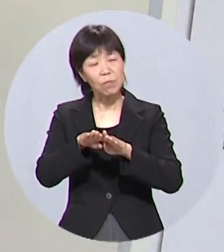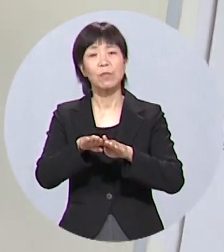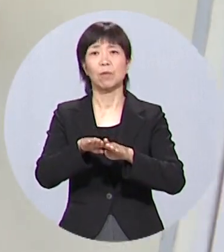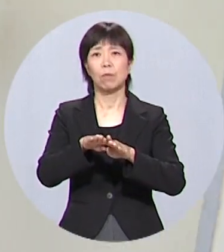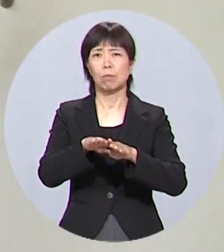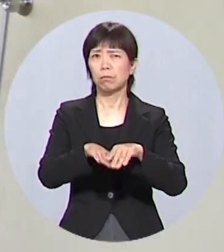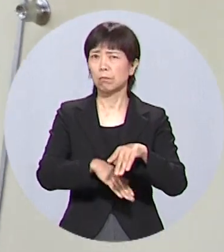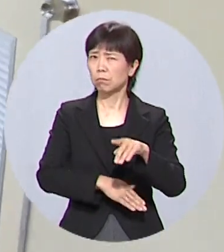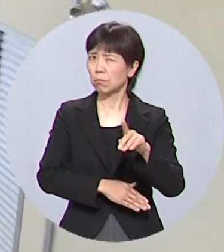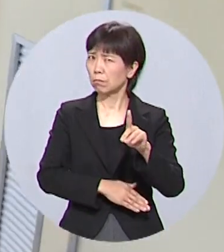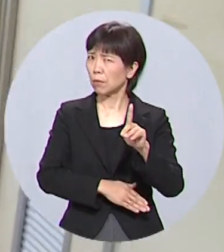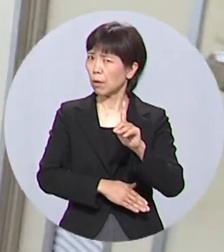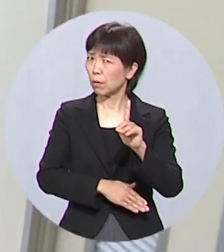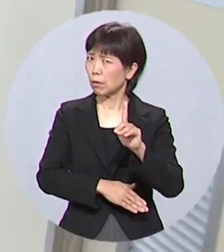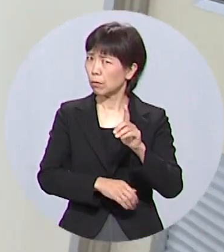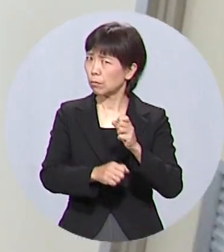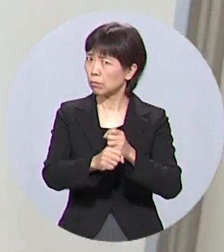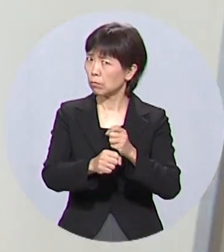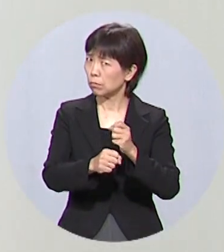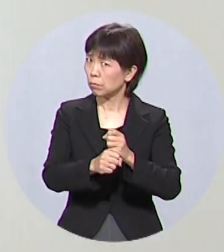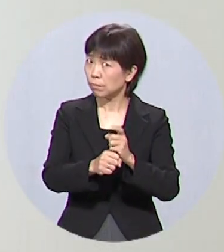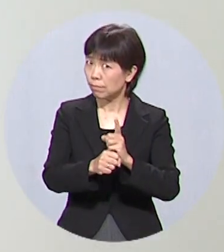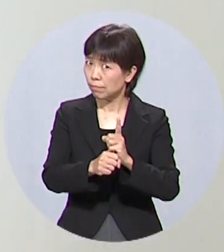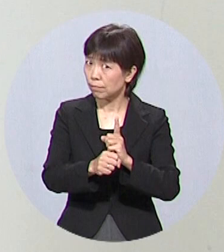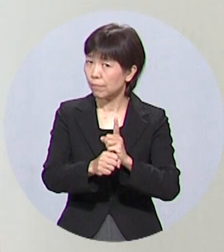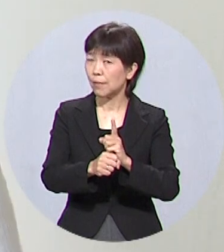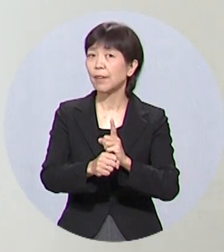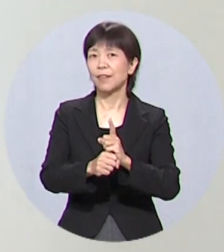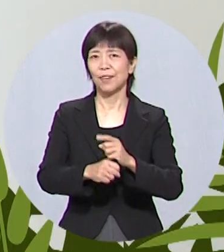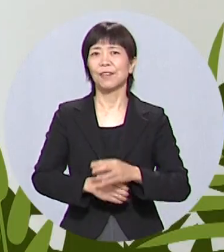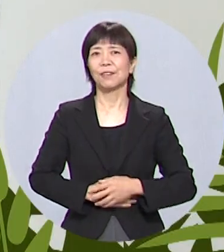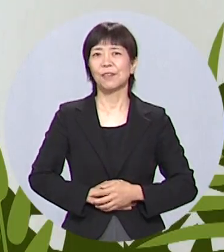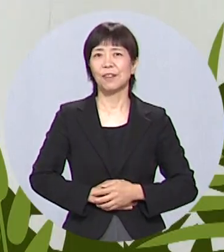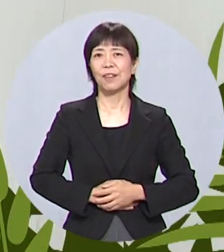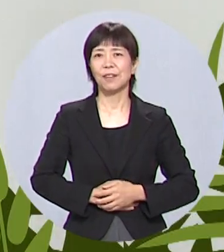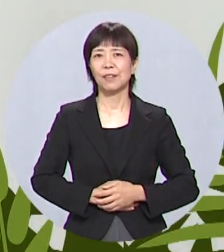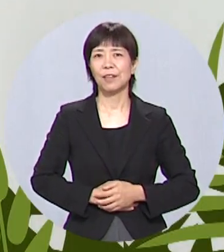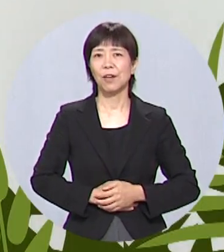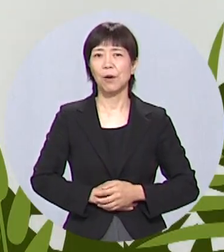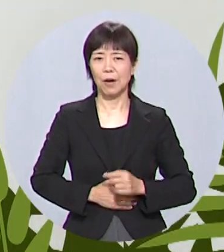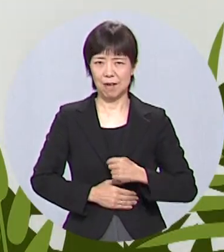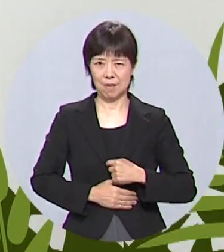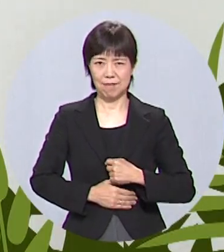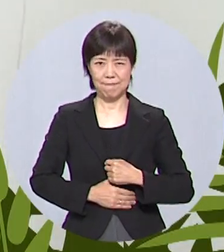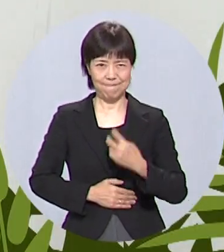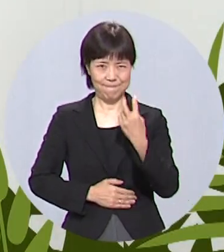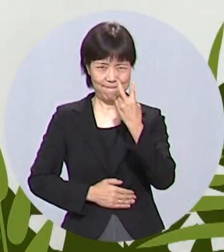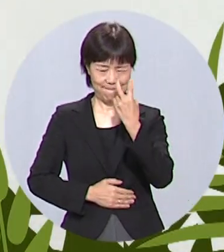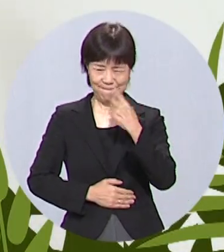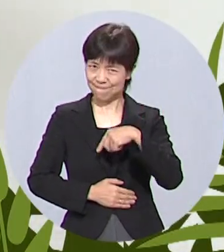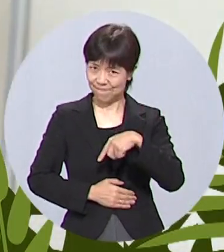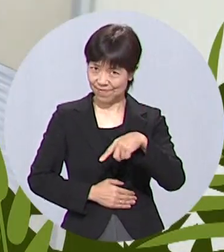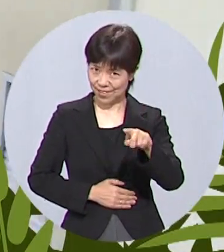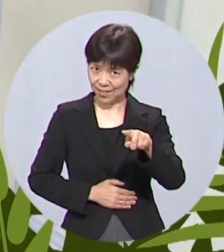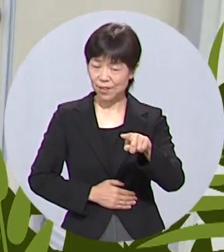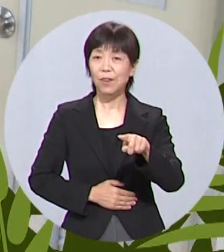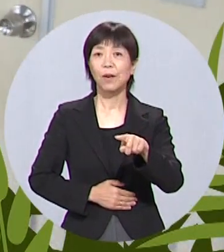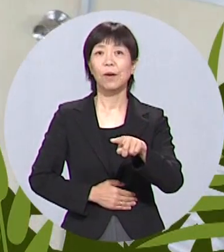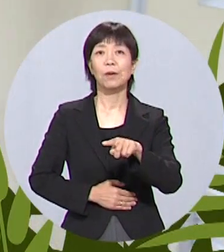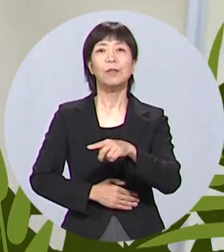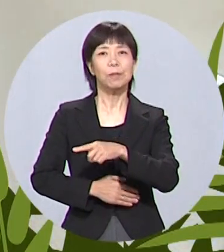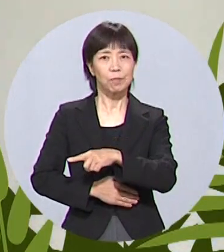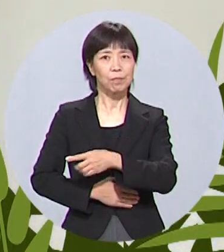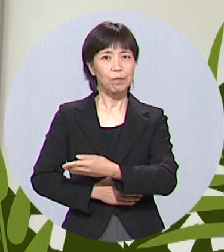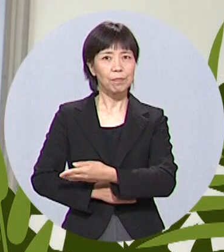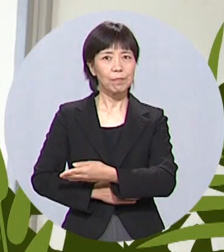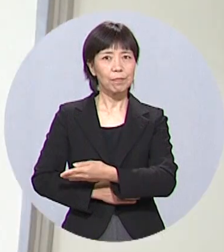一体公民館で何を作っているんでしょうか。我々はその調査に乗り出しました。ここでなんと